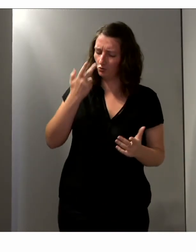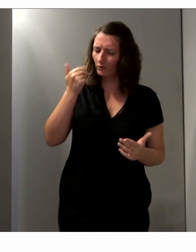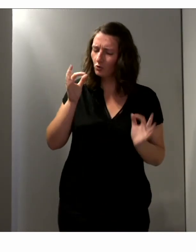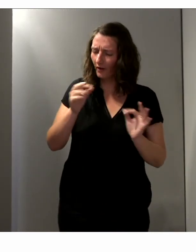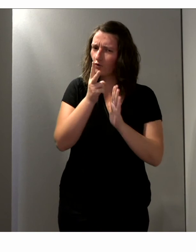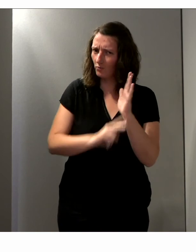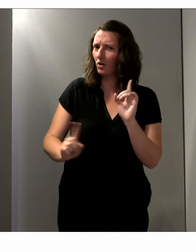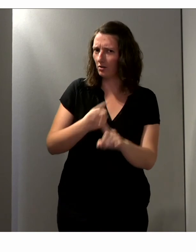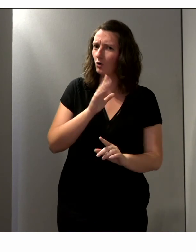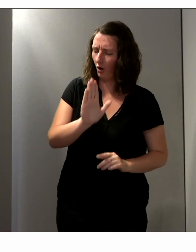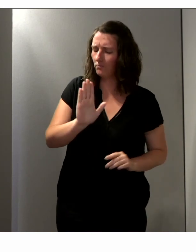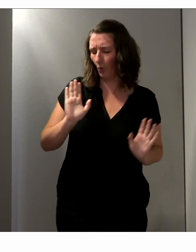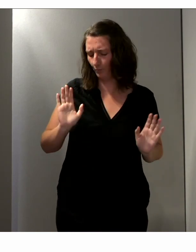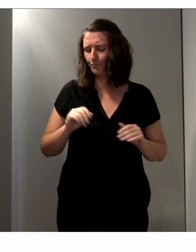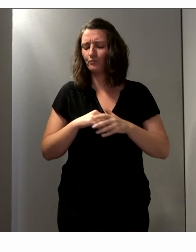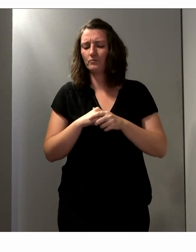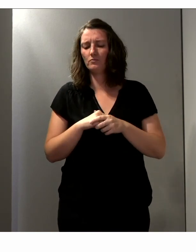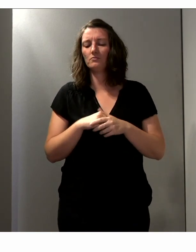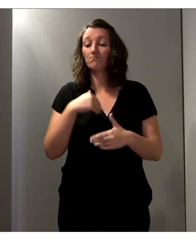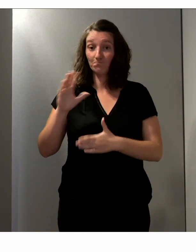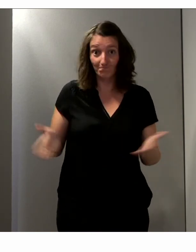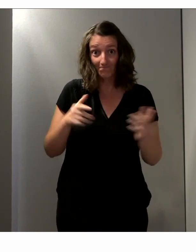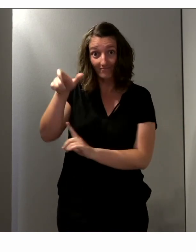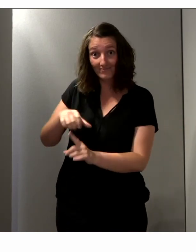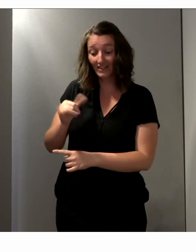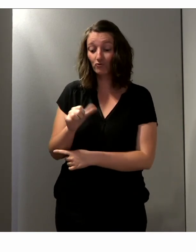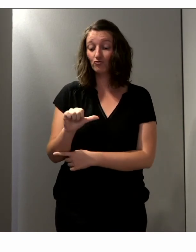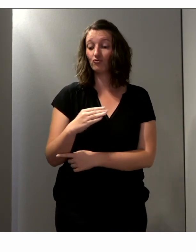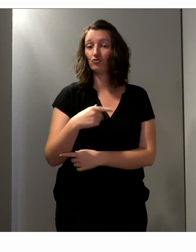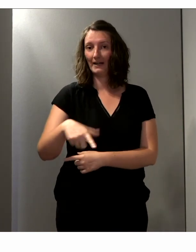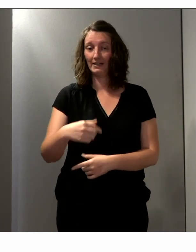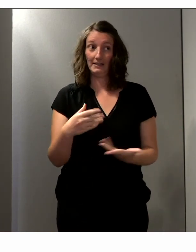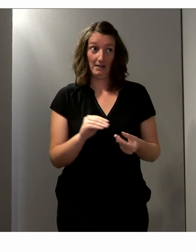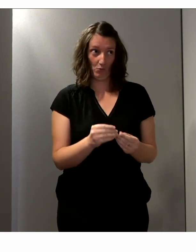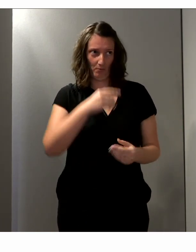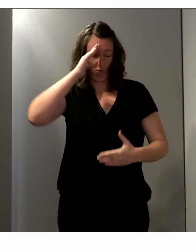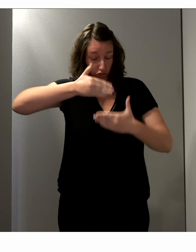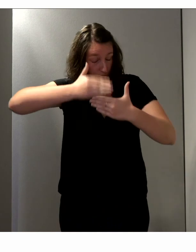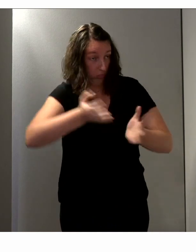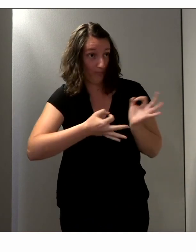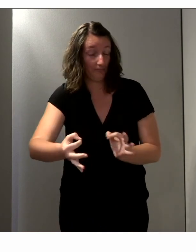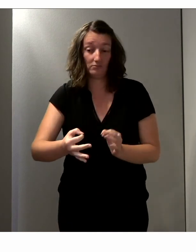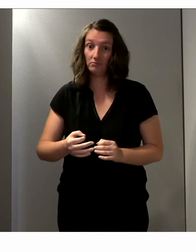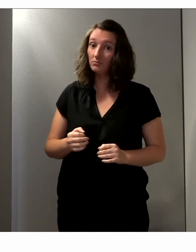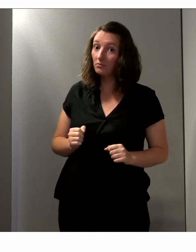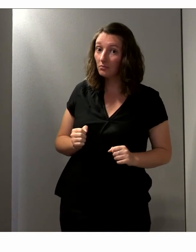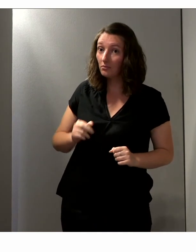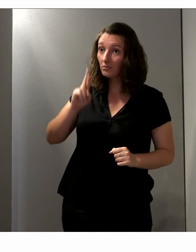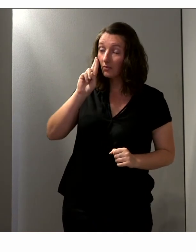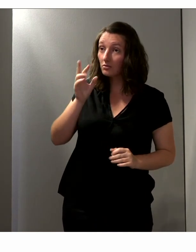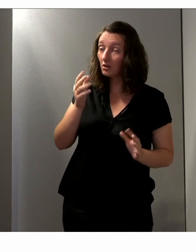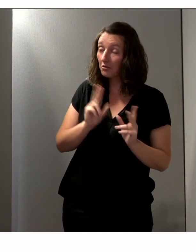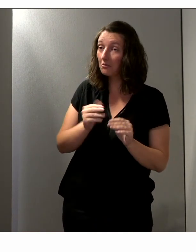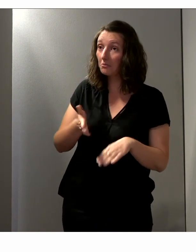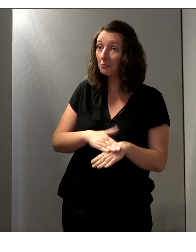ces trois journées. Jacques, je suis narcoleptique. Ah, on n'en parle pas souvent, je ne sais pas si on en a parlé